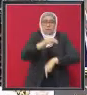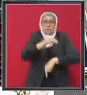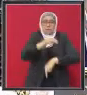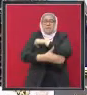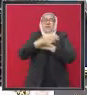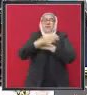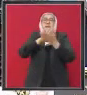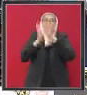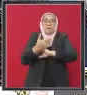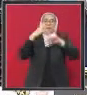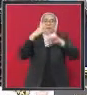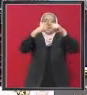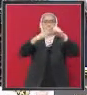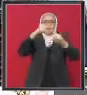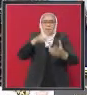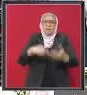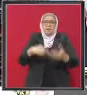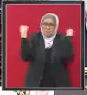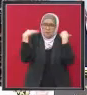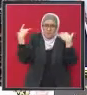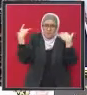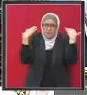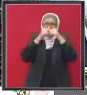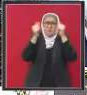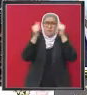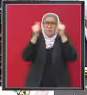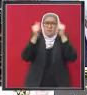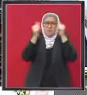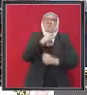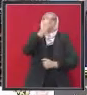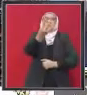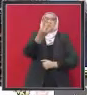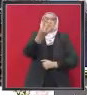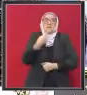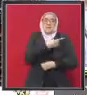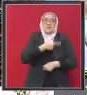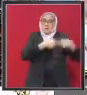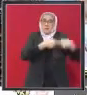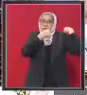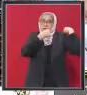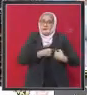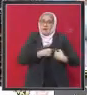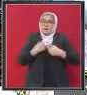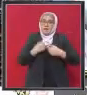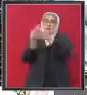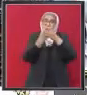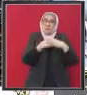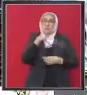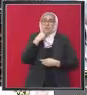Jadikanlah Dewan Mulia ini bergema-gema dengan suara kita, sehati senada memberi sokongan padu menjadikan